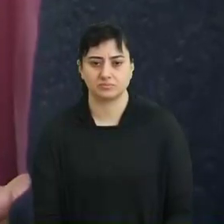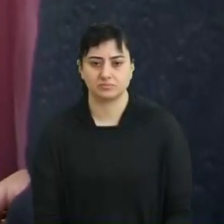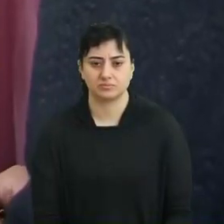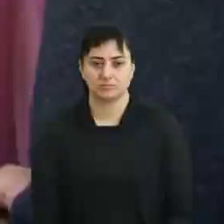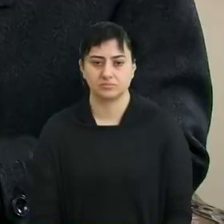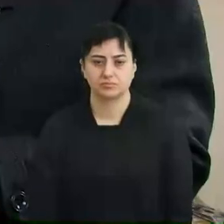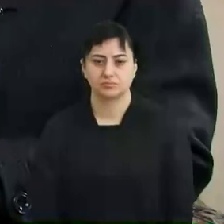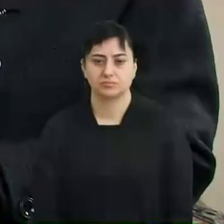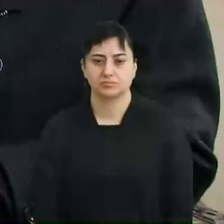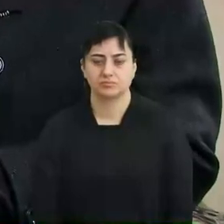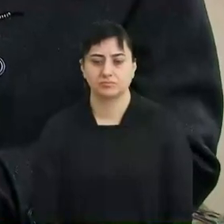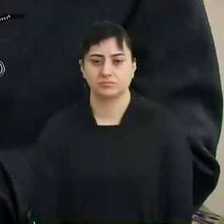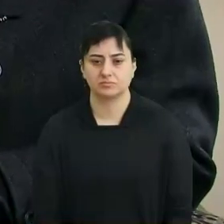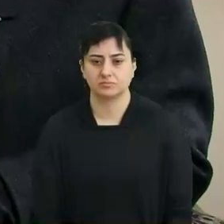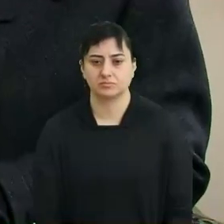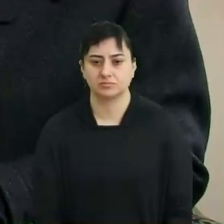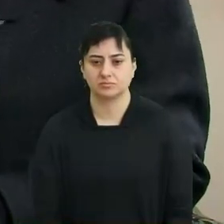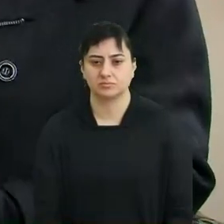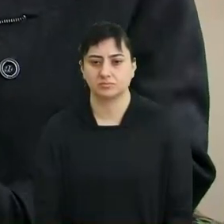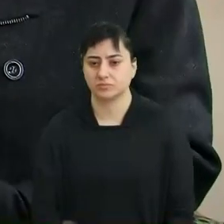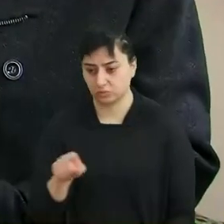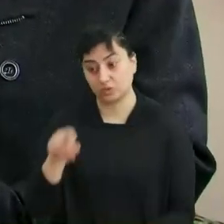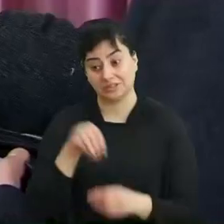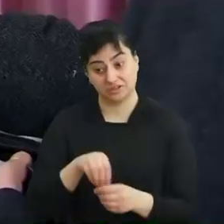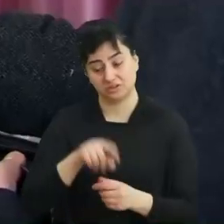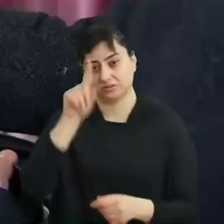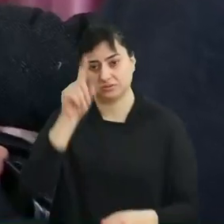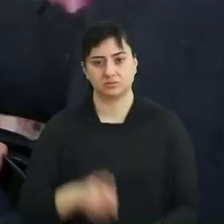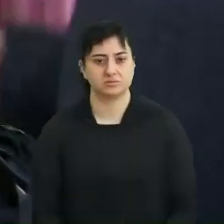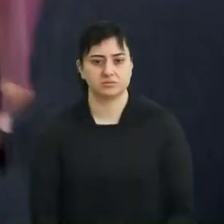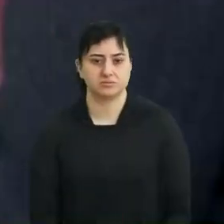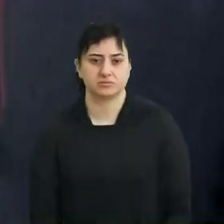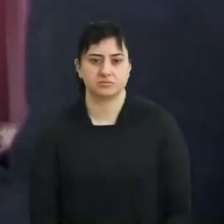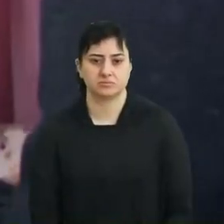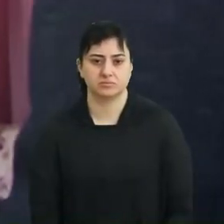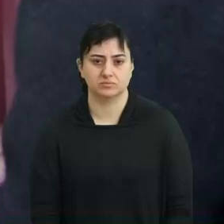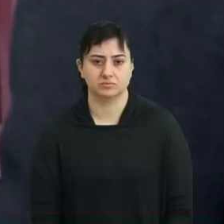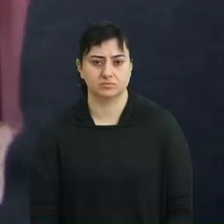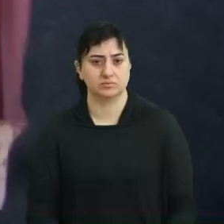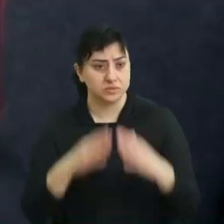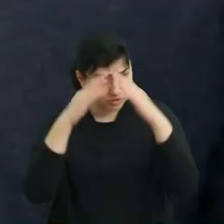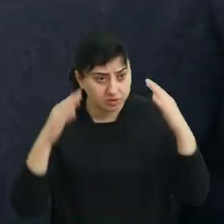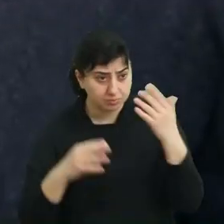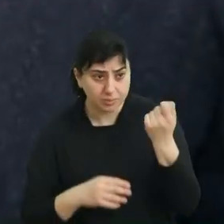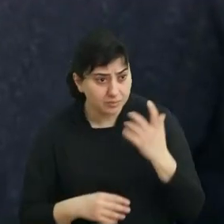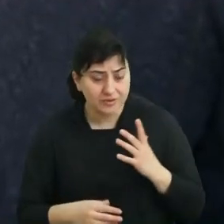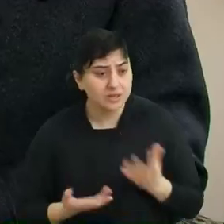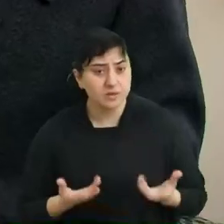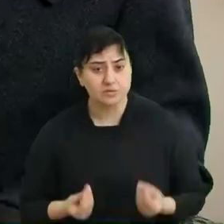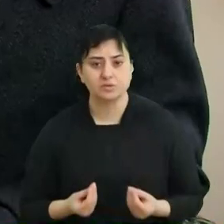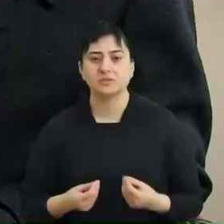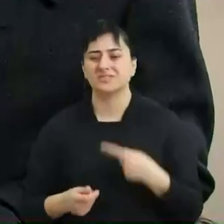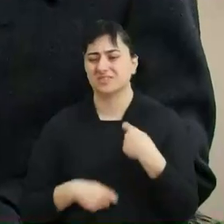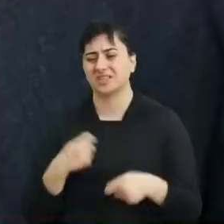Cüzdanından 200 lira çıkarıp i̇şte... Şükrü'ye uzattı. Bunun için Şükrü. Paraları görünce gözlerinin içi parladı. Çatıda para mı? Onun için mi çıkıyor?